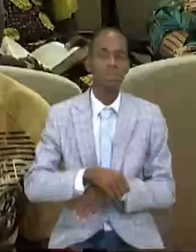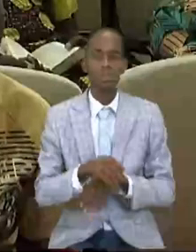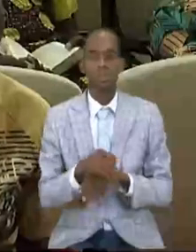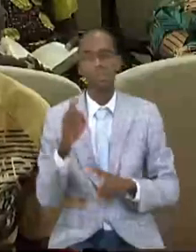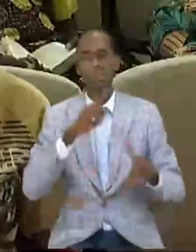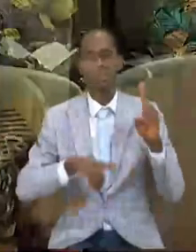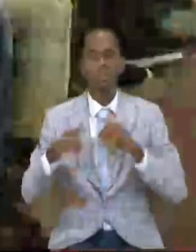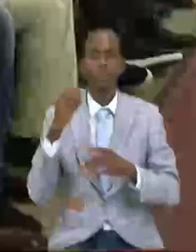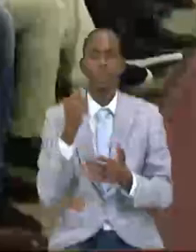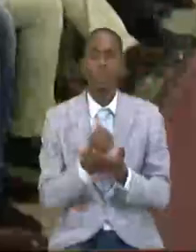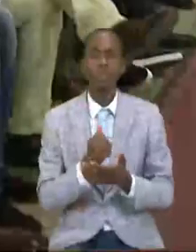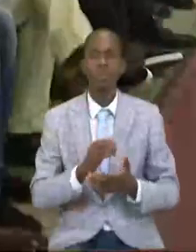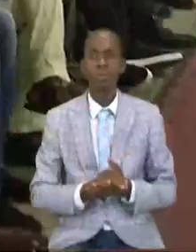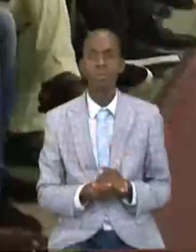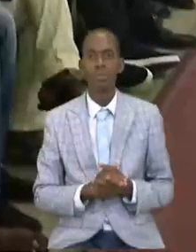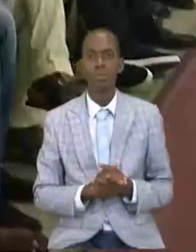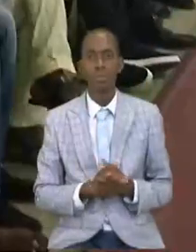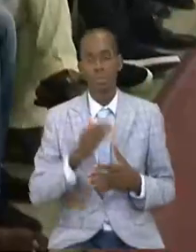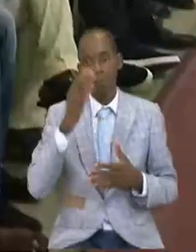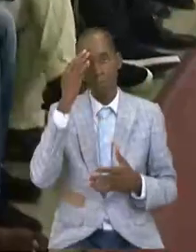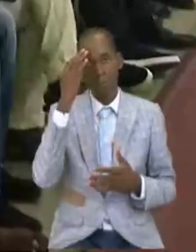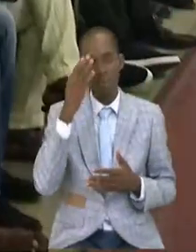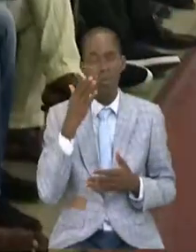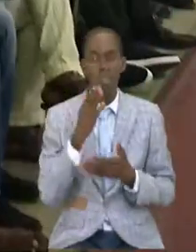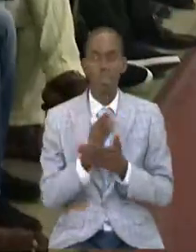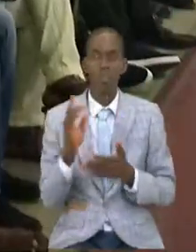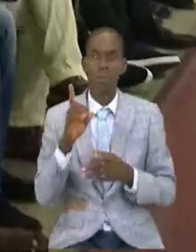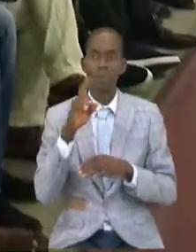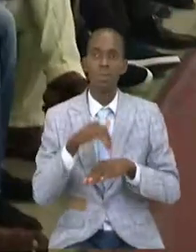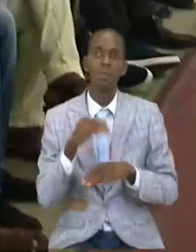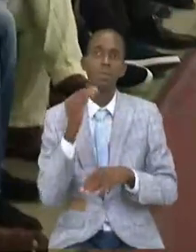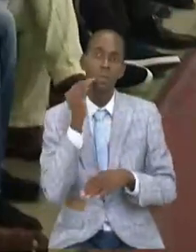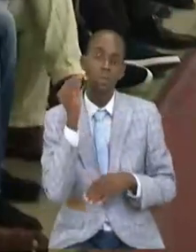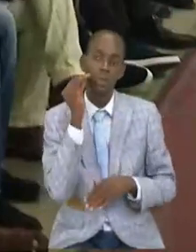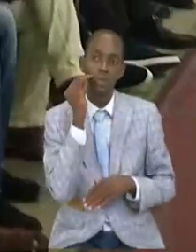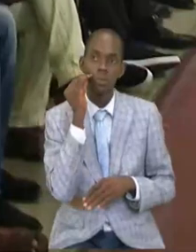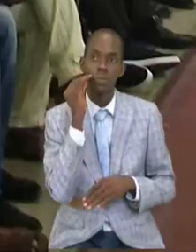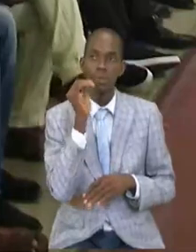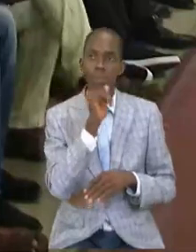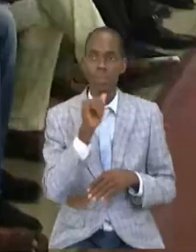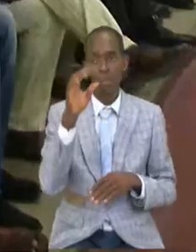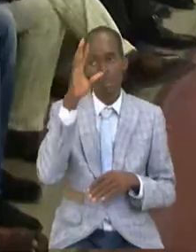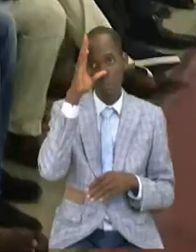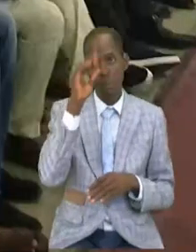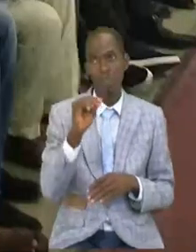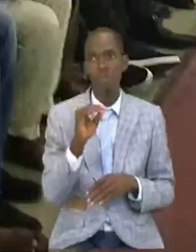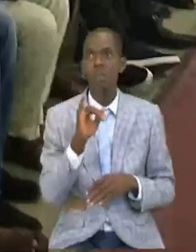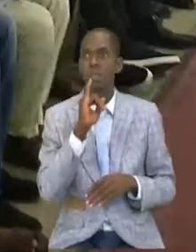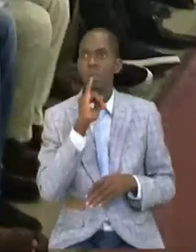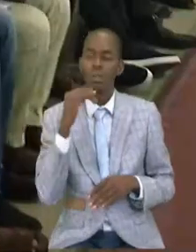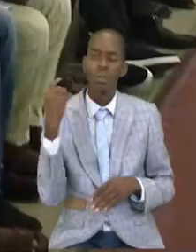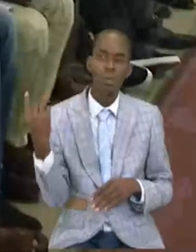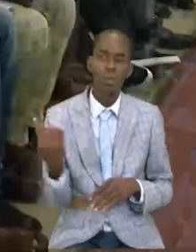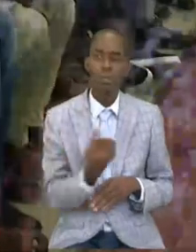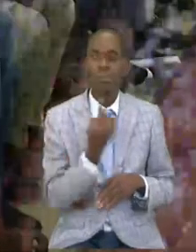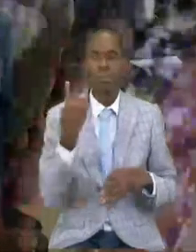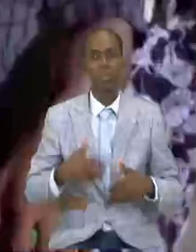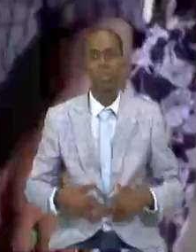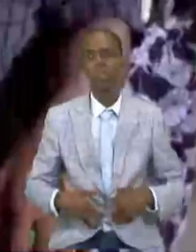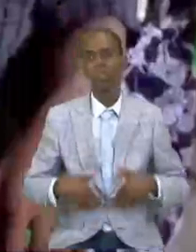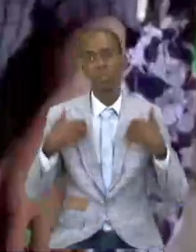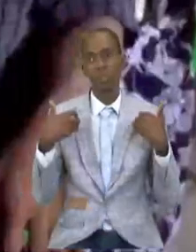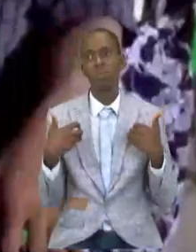votre amen? Vous avez quelqu'un à la maison, l'homme là, chaque fois il est